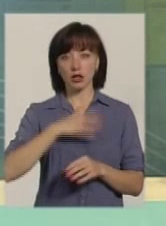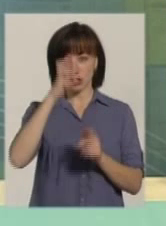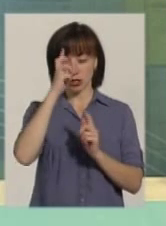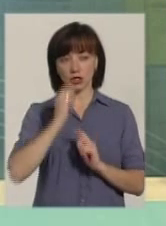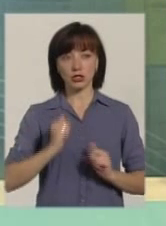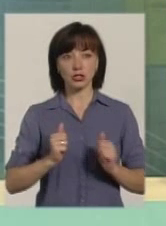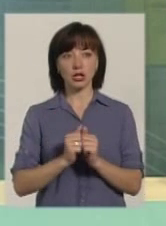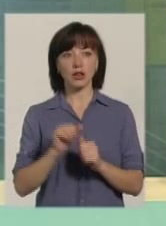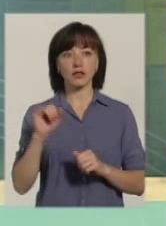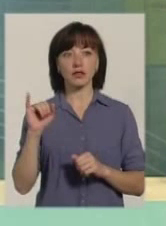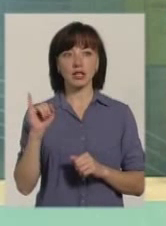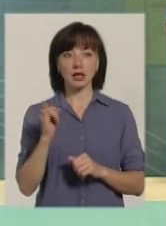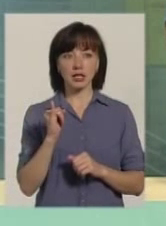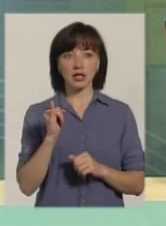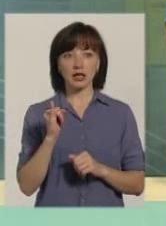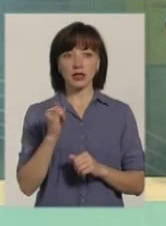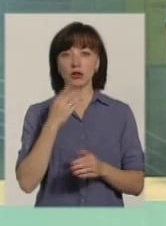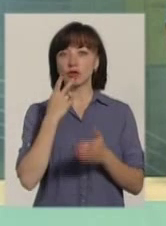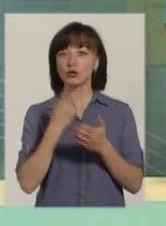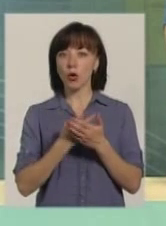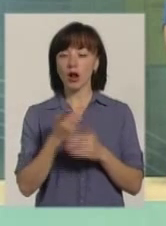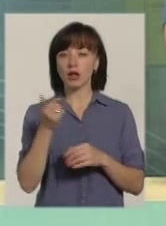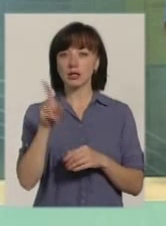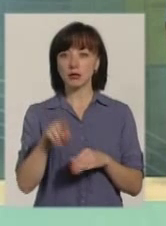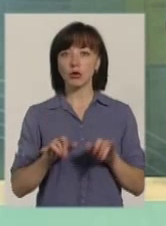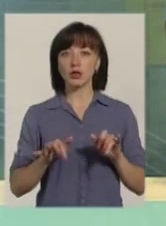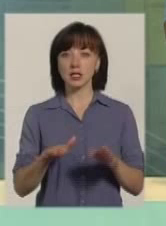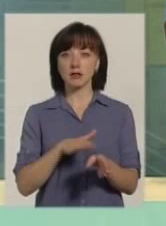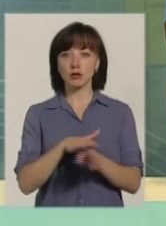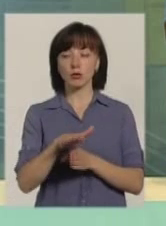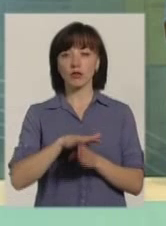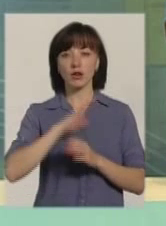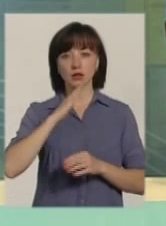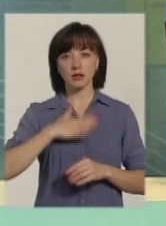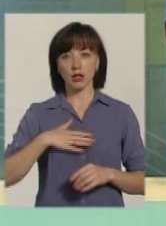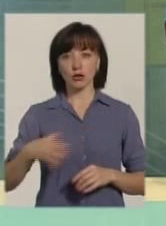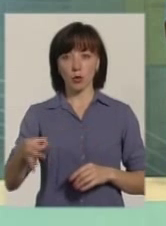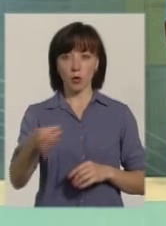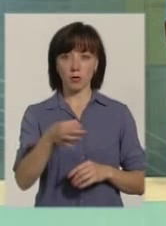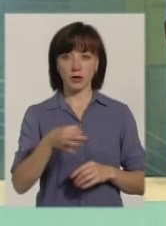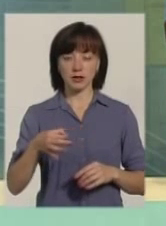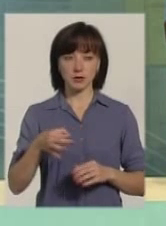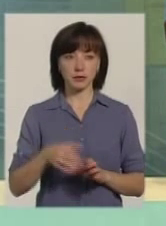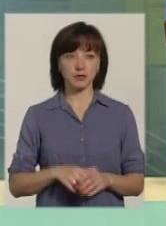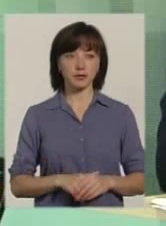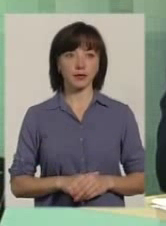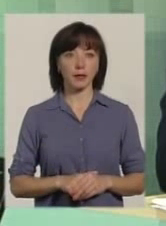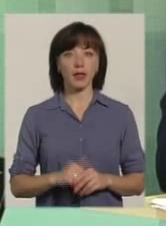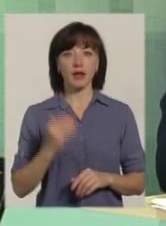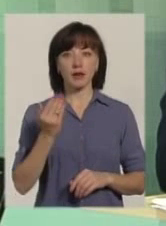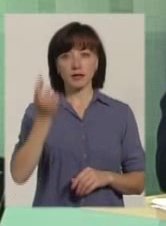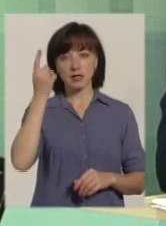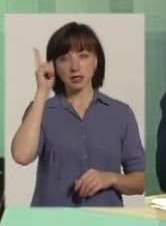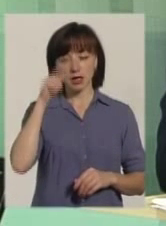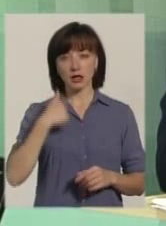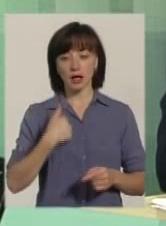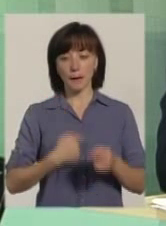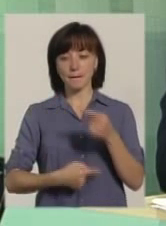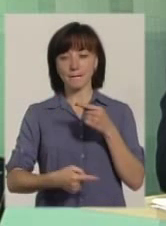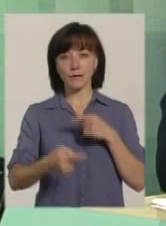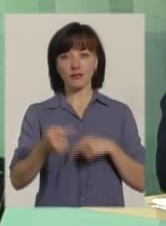і з огляду на ті процеси, які відбуваються в нашій області? Знаєте, я повернусь трошки далеко